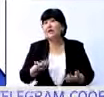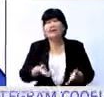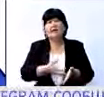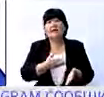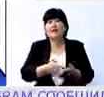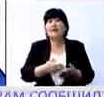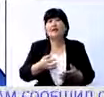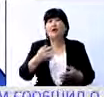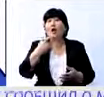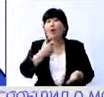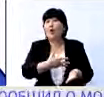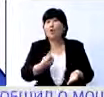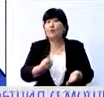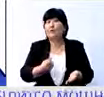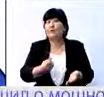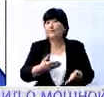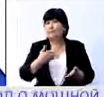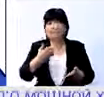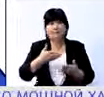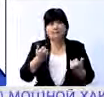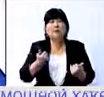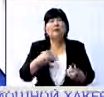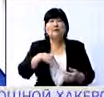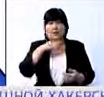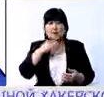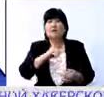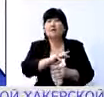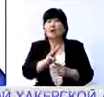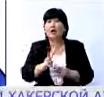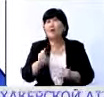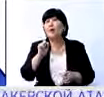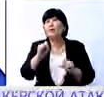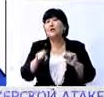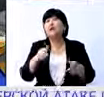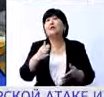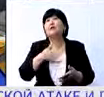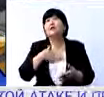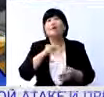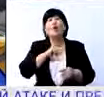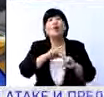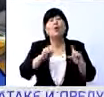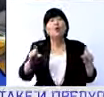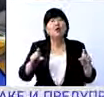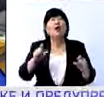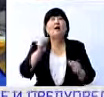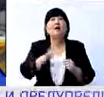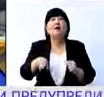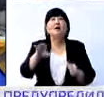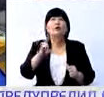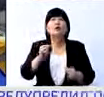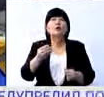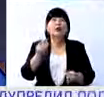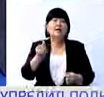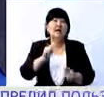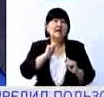недостатка препаратов крови нету. Достаточно обеспечиваем по заявке наших учреждений. Каждому донору полагается